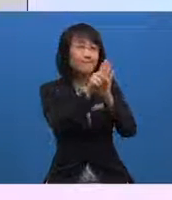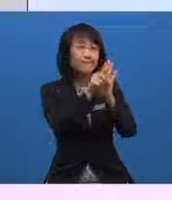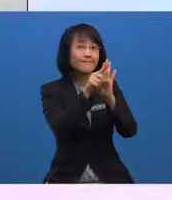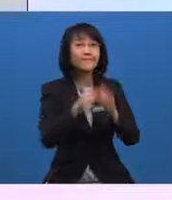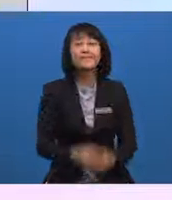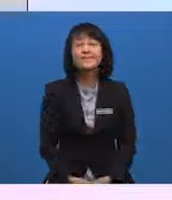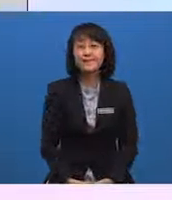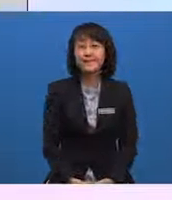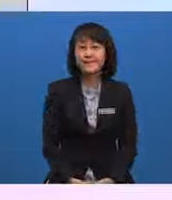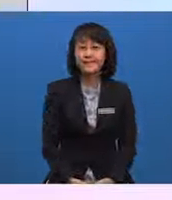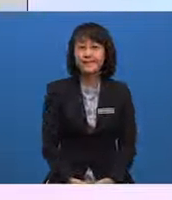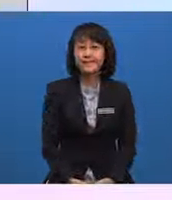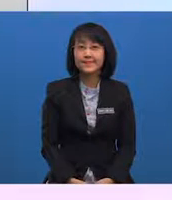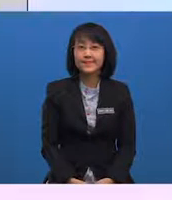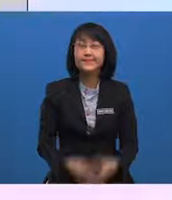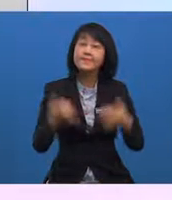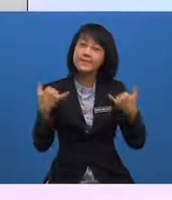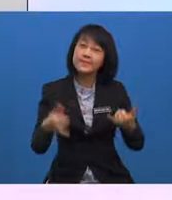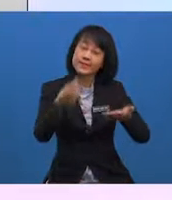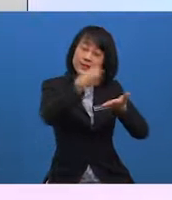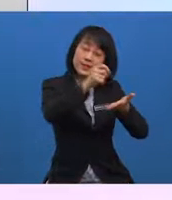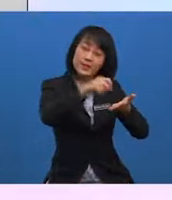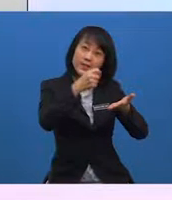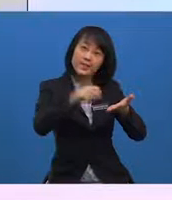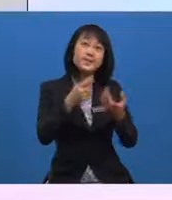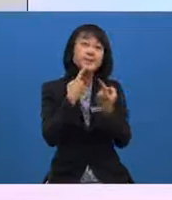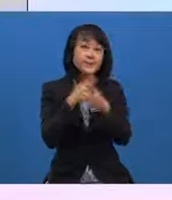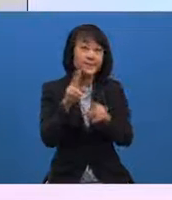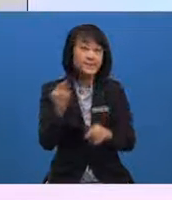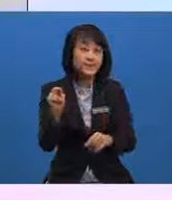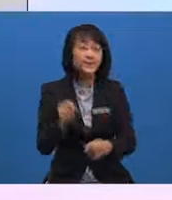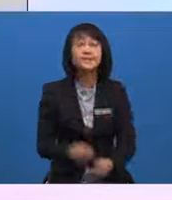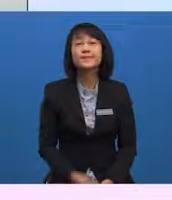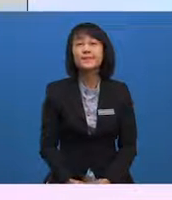Baiklah murid-murid, semak jawapan murid-murid dengan jawapan cikgu ya.